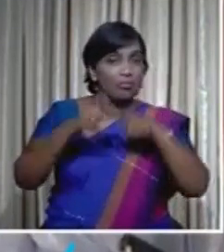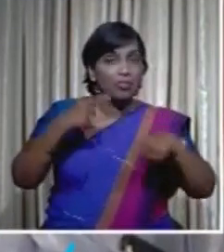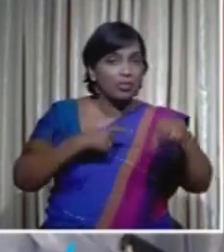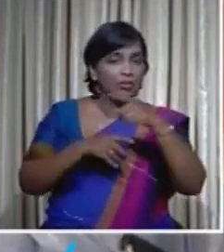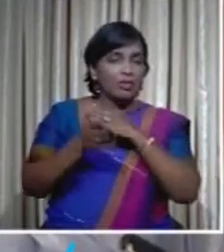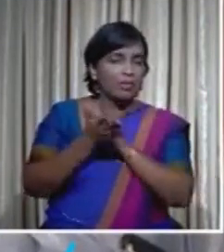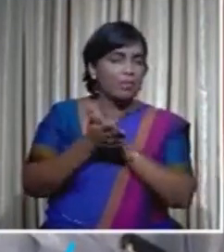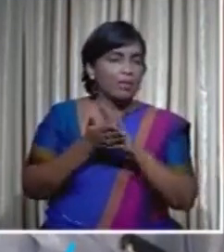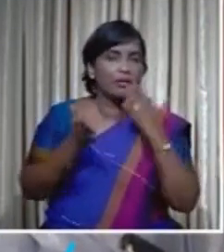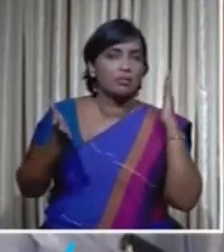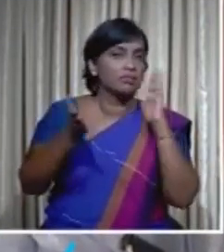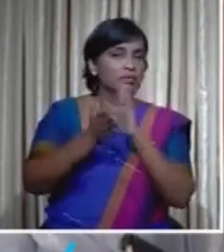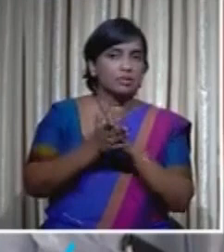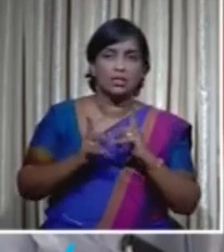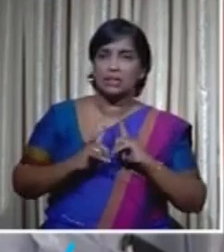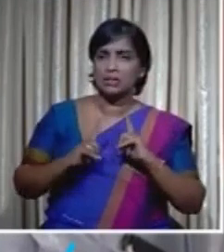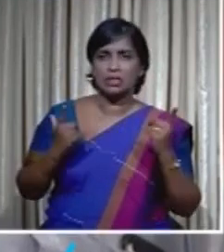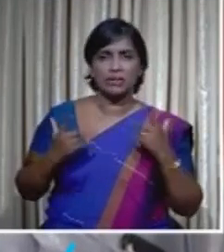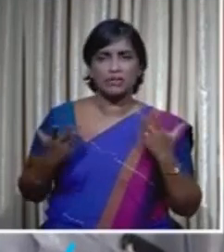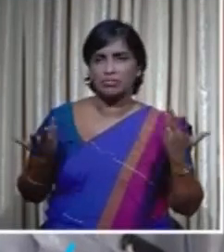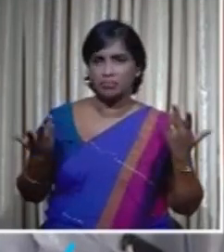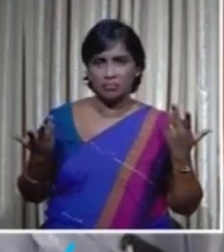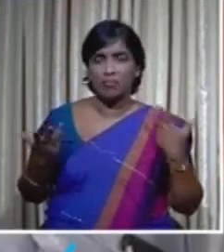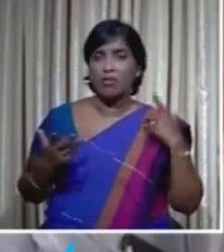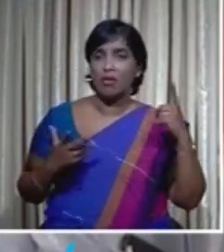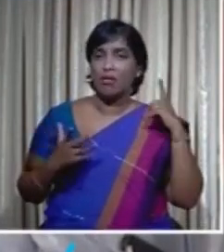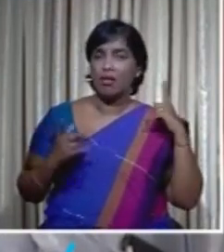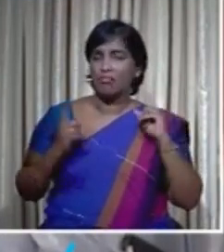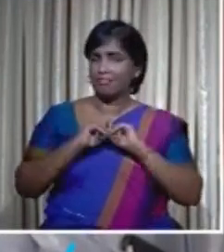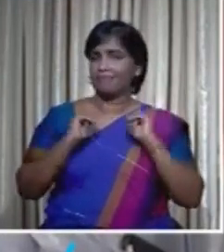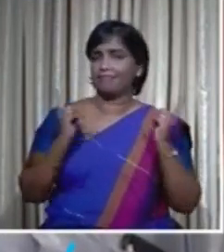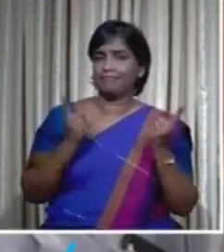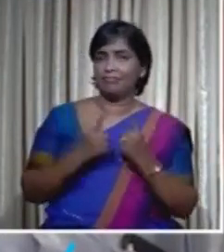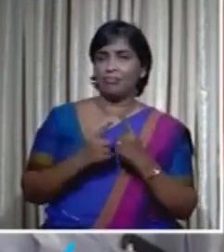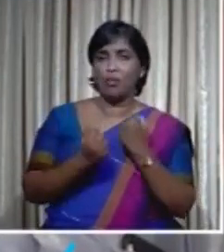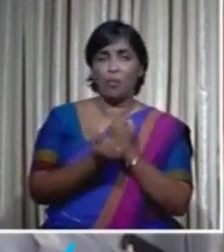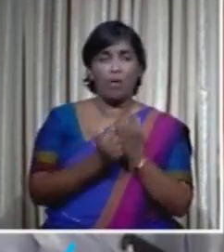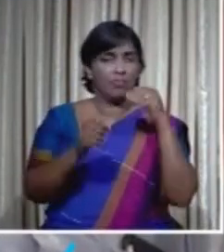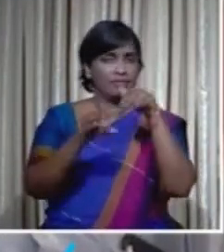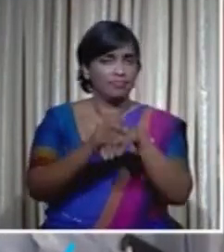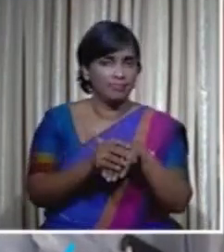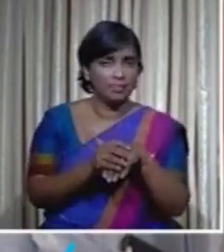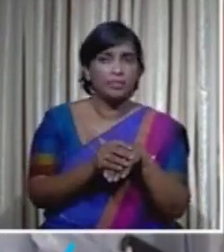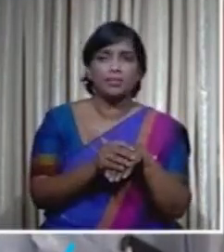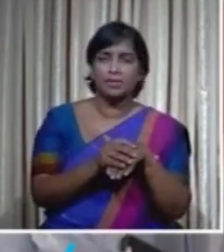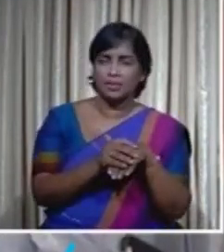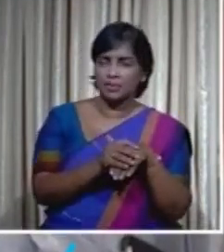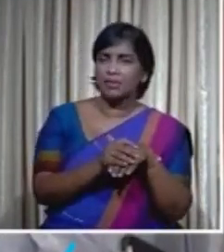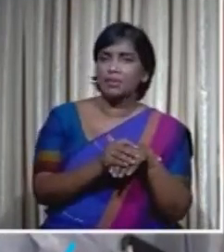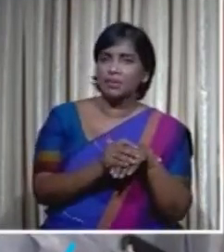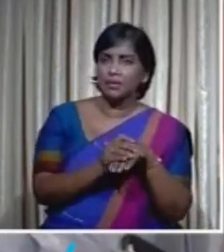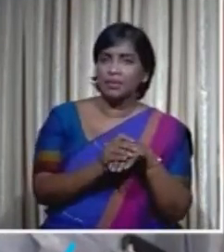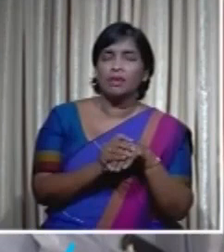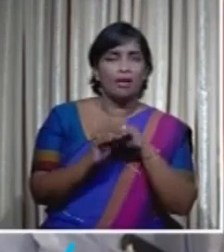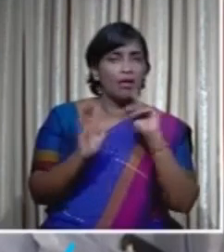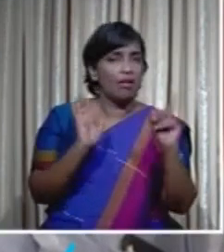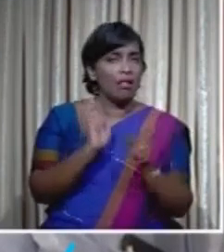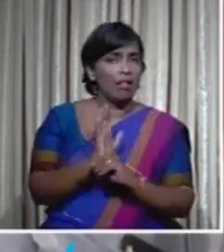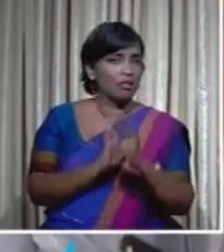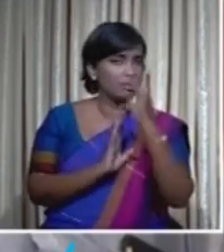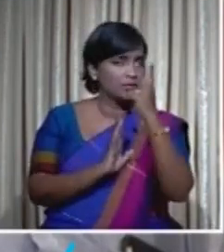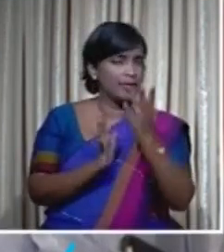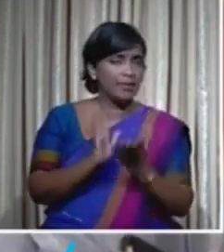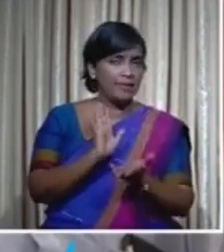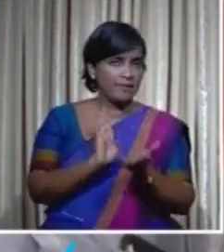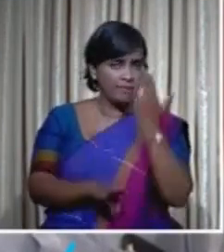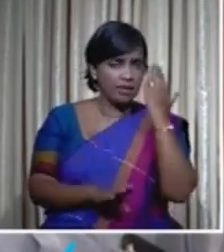முடியவில்லை சுற்றி வர ராணுவம் இருக்கிறது போலீசார் குவிக்கப்பட்டிருக்கிறார்கள் இலங்கையிலேயே 2 லட்சத்துக்கும் மேற்பட்ட ராணுவமும் படைகளும்